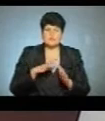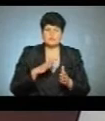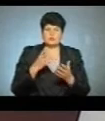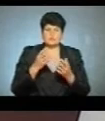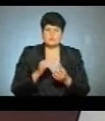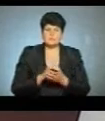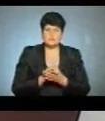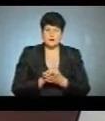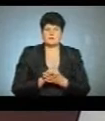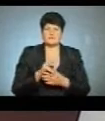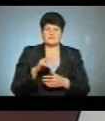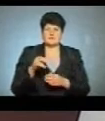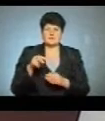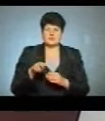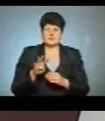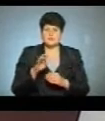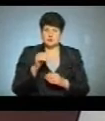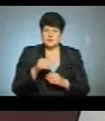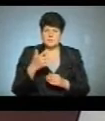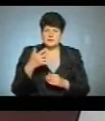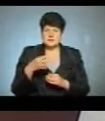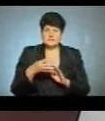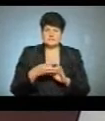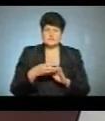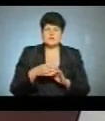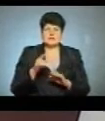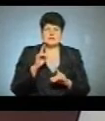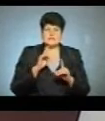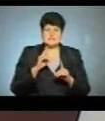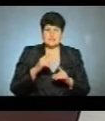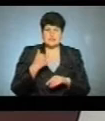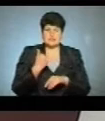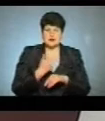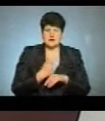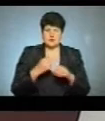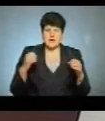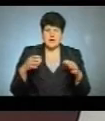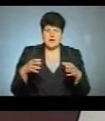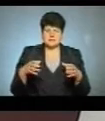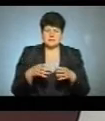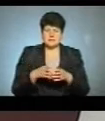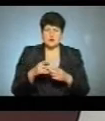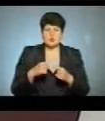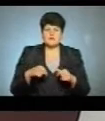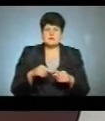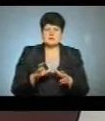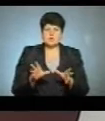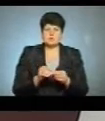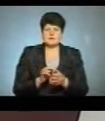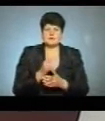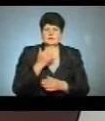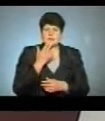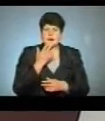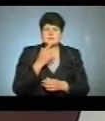листопаді 2004 року рішенням 59-ї сесії Генеральної асамблеї Організації Об'єднаних Націй у резолюції ООН